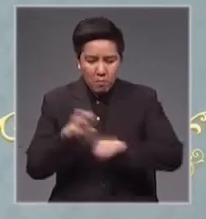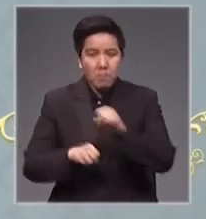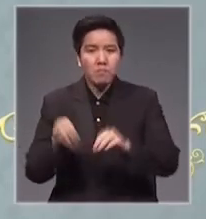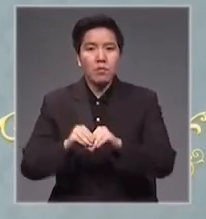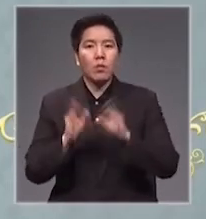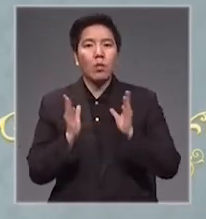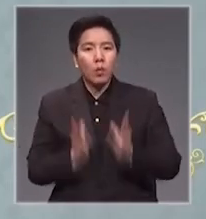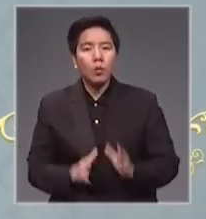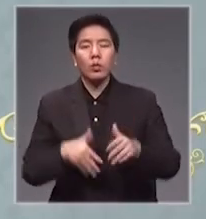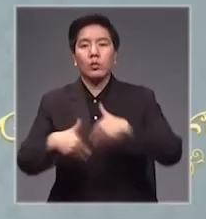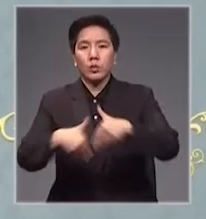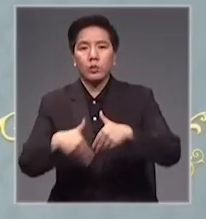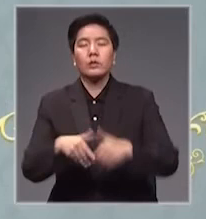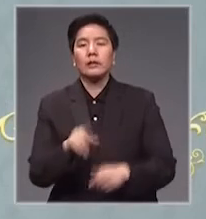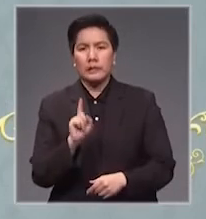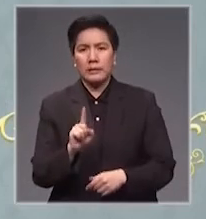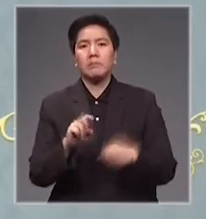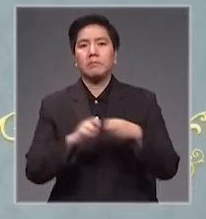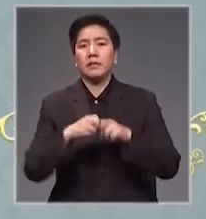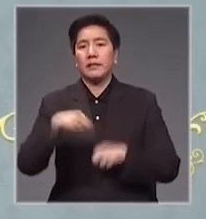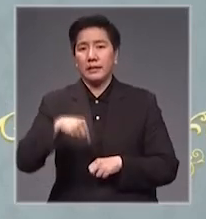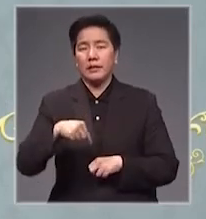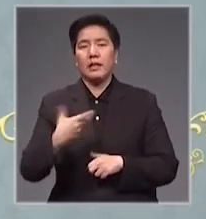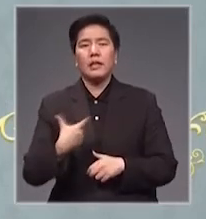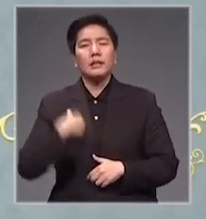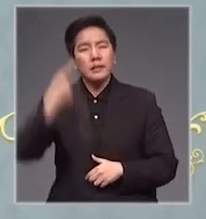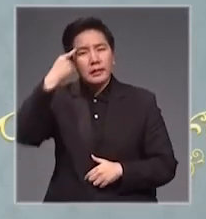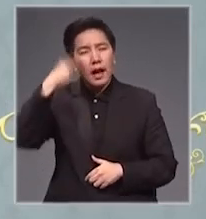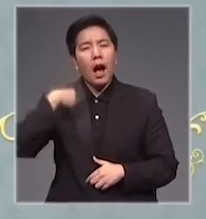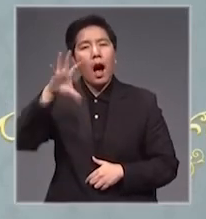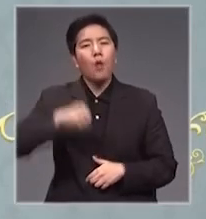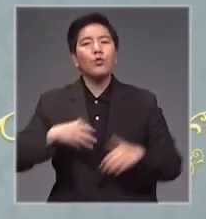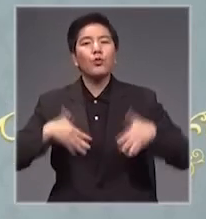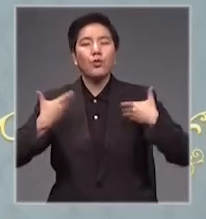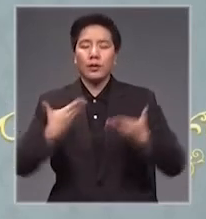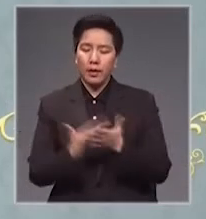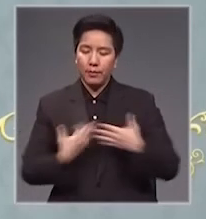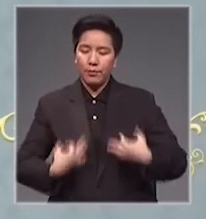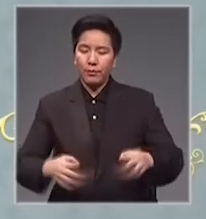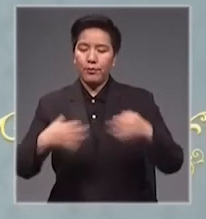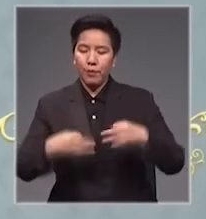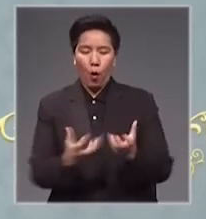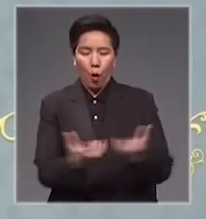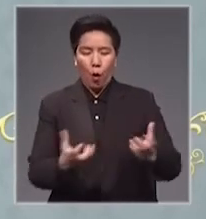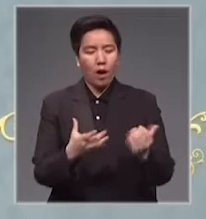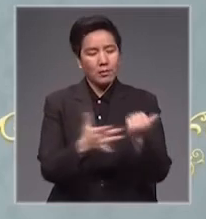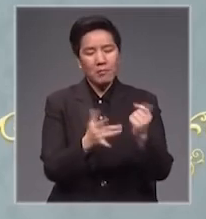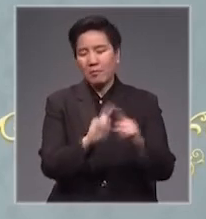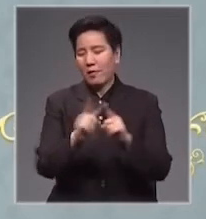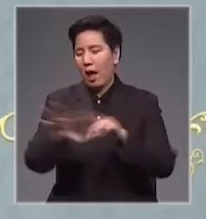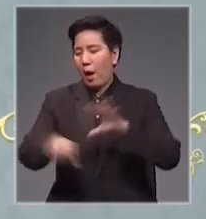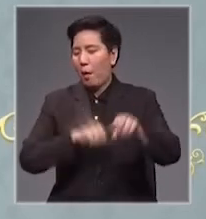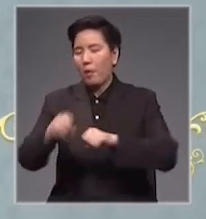นส่วนหนึ่งนะครับและการคอยคว้าแสวงหาความสะดวกสบายฟุ่มเฟือยจากของใช้เครื่องมืออุปกรณ์สิ่งอำนวยความสะดว